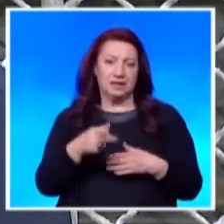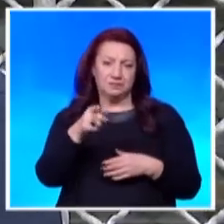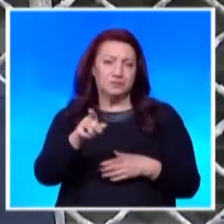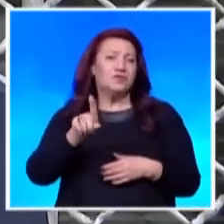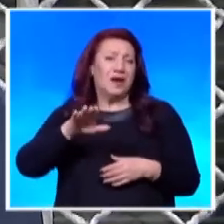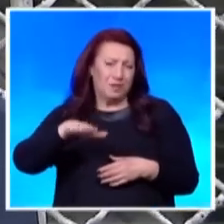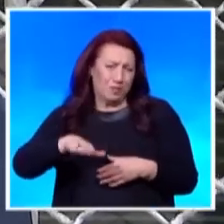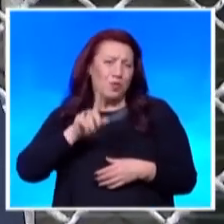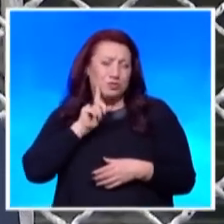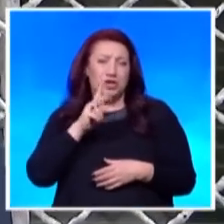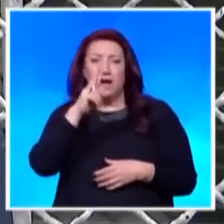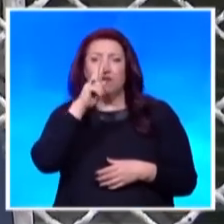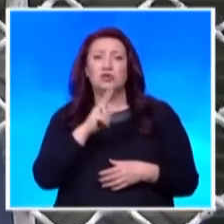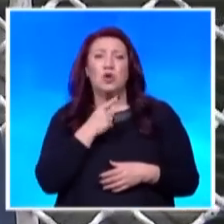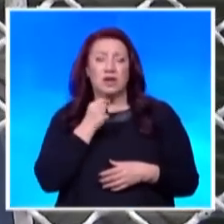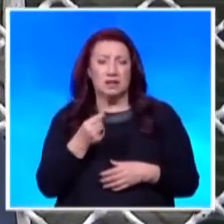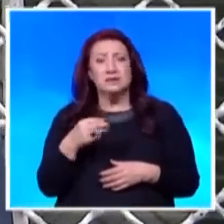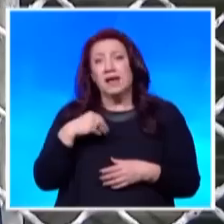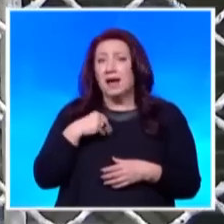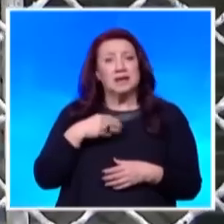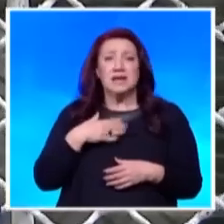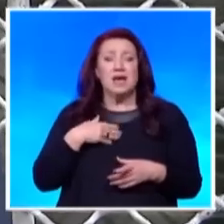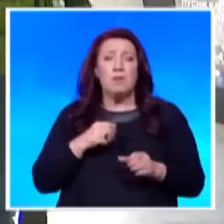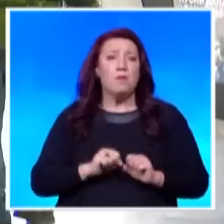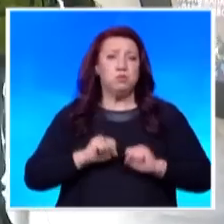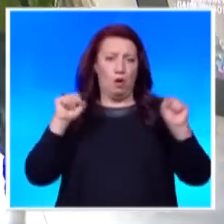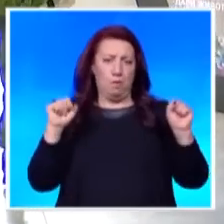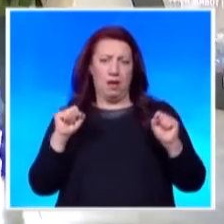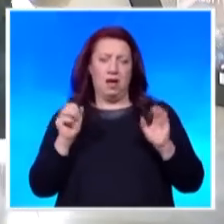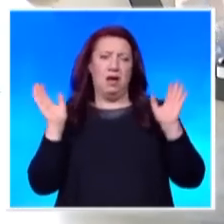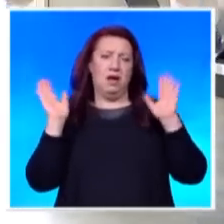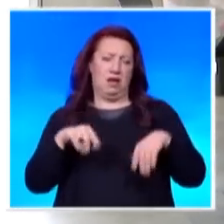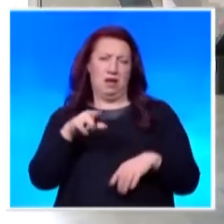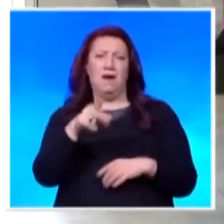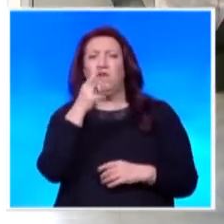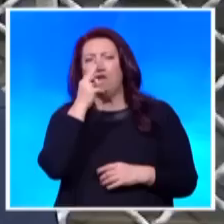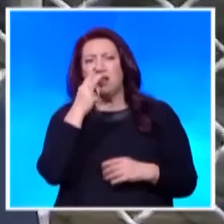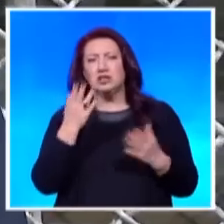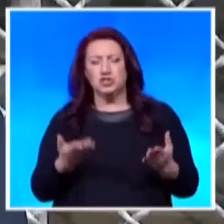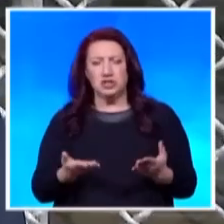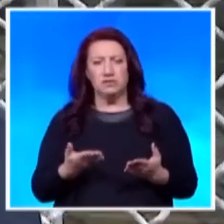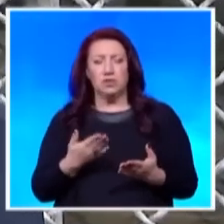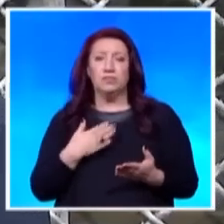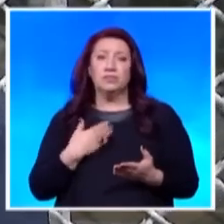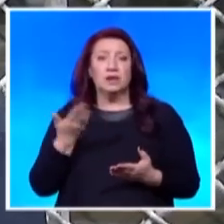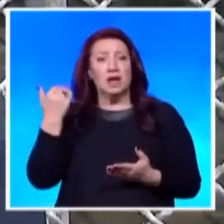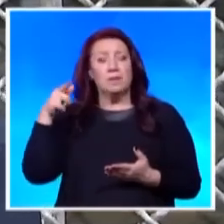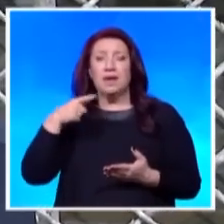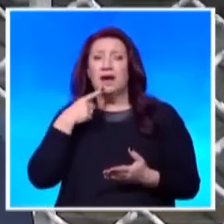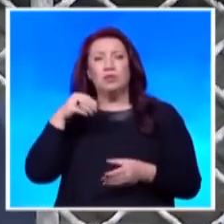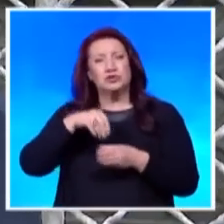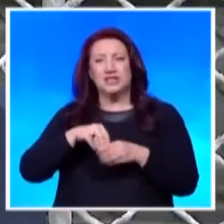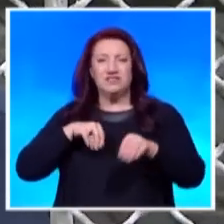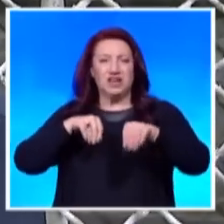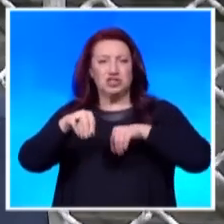има бомба. В училищата то било фалшиво. Бях на шах и тренерът ми каза да излезна отвън